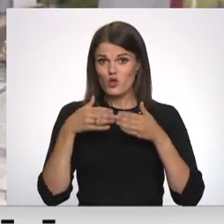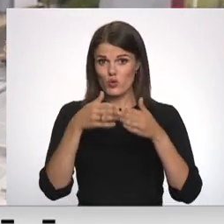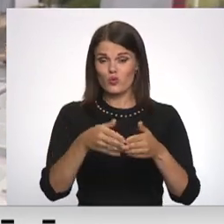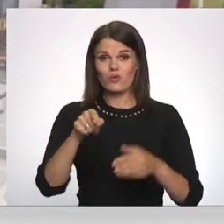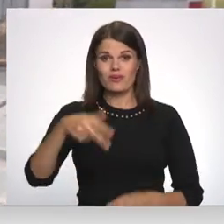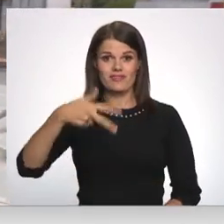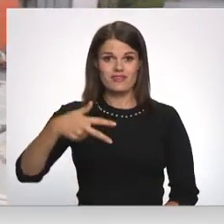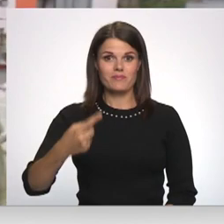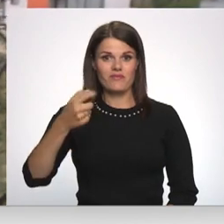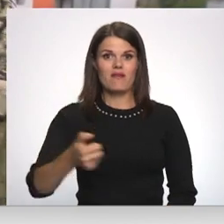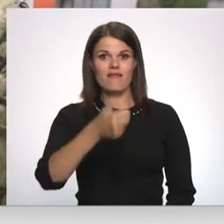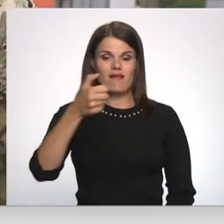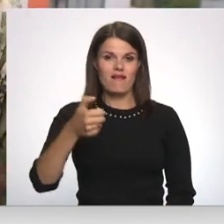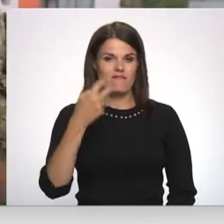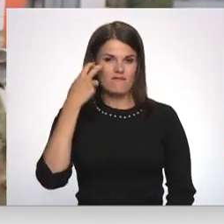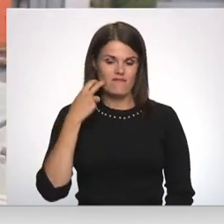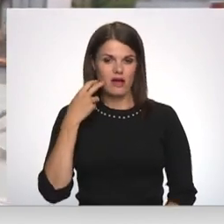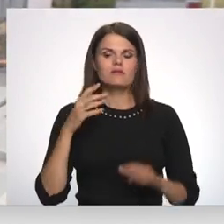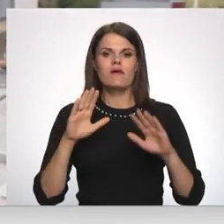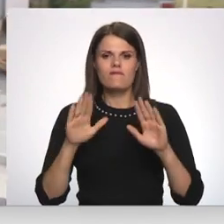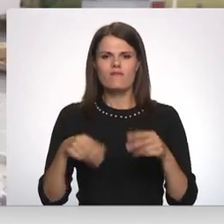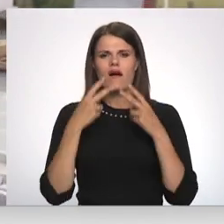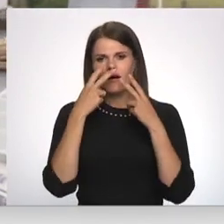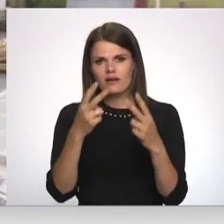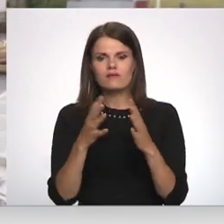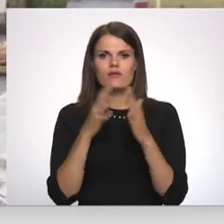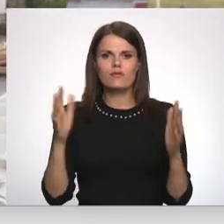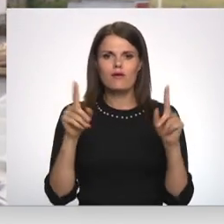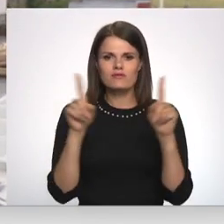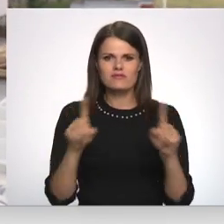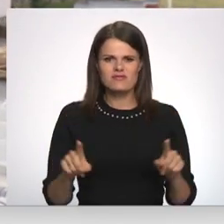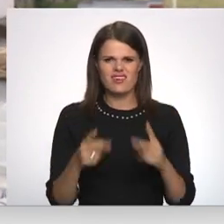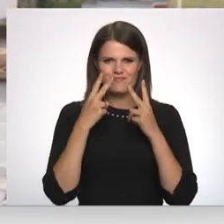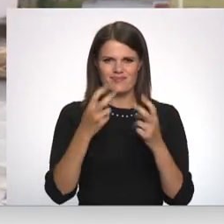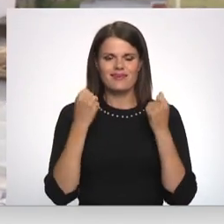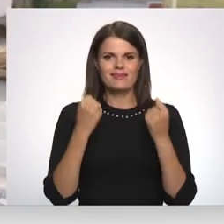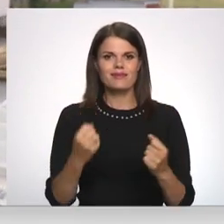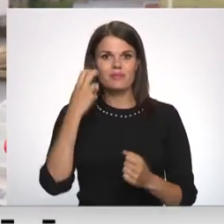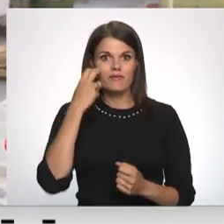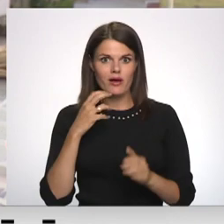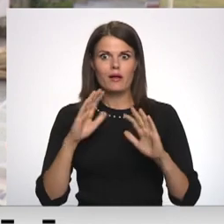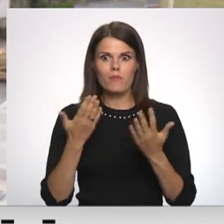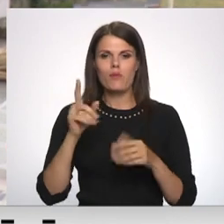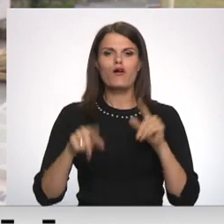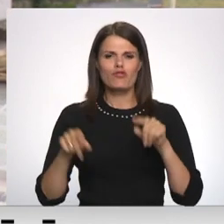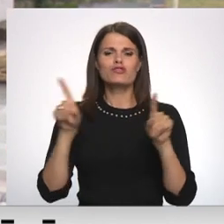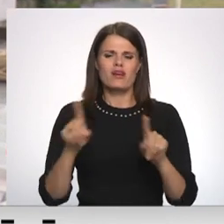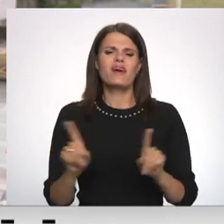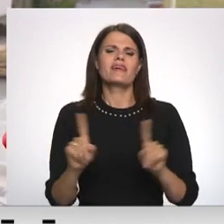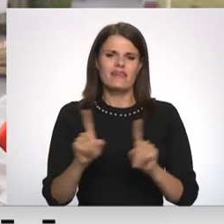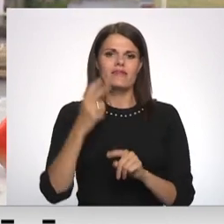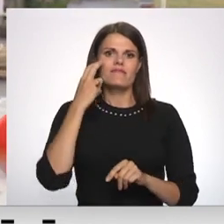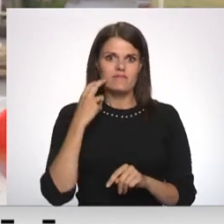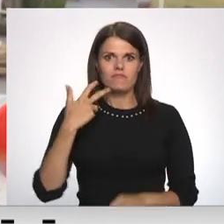Tāpēc, ka kuģis ir 31 gadu vecs, var redzēt daudz lietas, kuras izskatās traki vecas. Un dažas lietas tādas arī ir. Tās